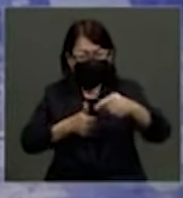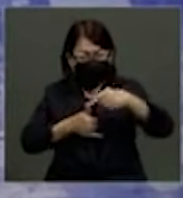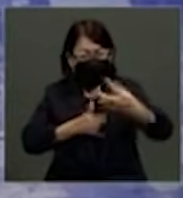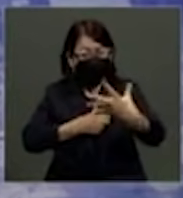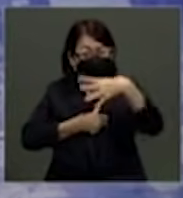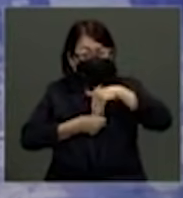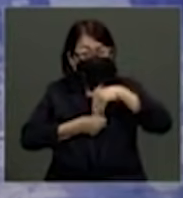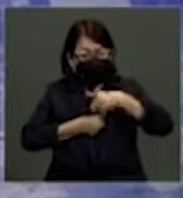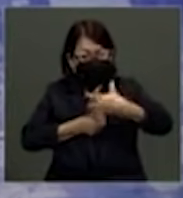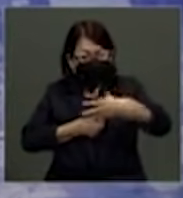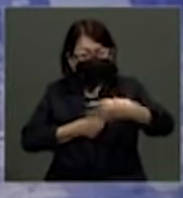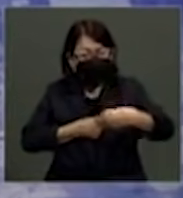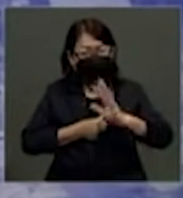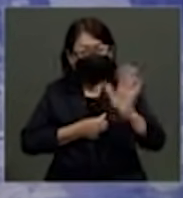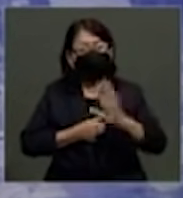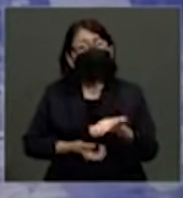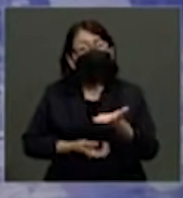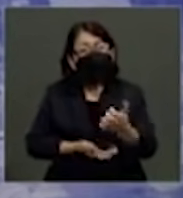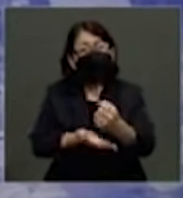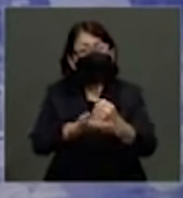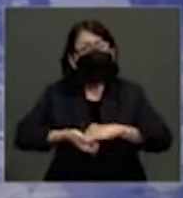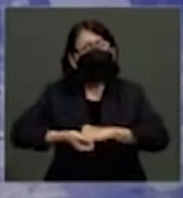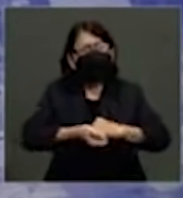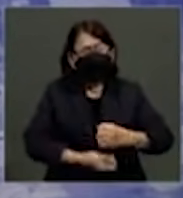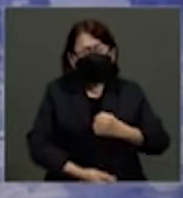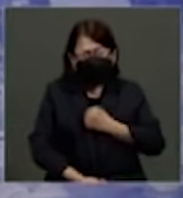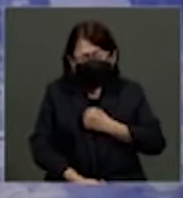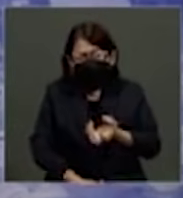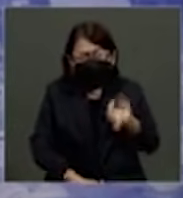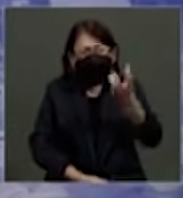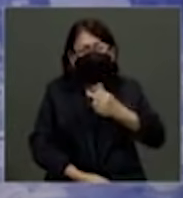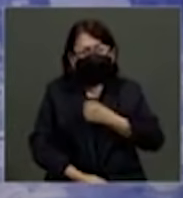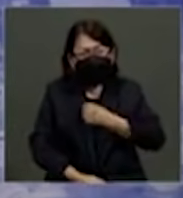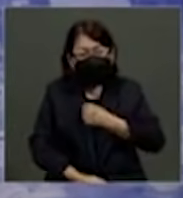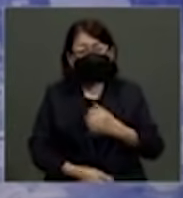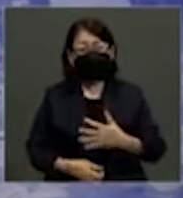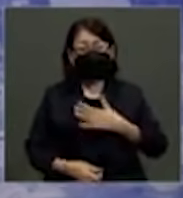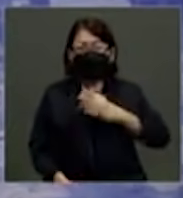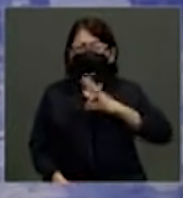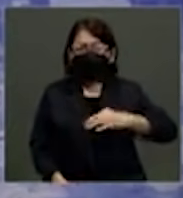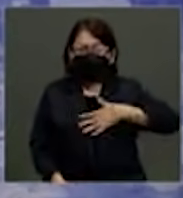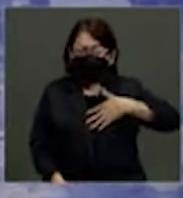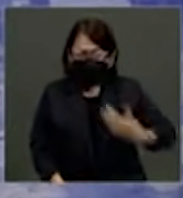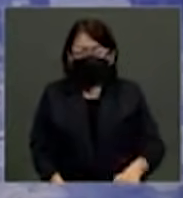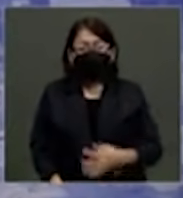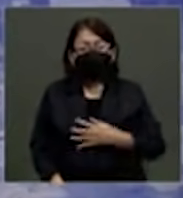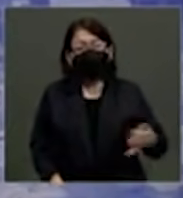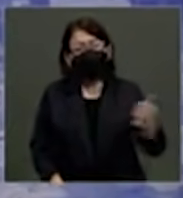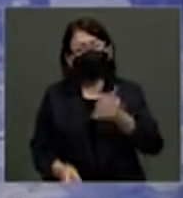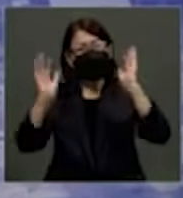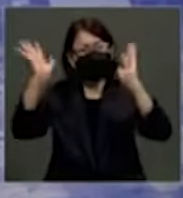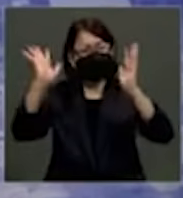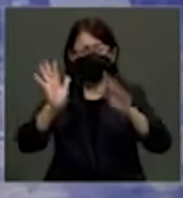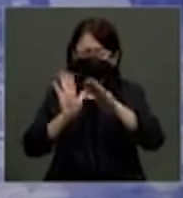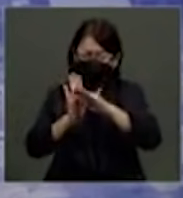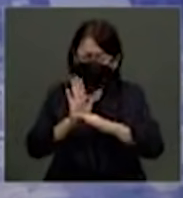สิ่งที่ควบคุมโรคก็คือการควบคุมคนนะครับที่อยู่ประชาชนคนไทยเราเองนี่แหละครับก็ขอความร่วมมือท่านได้ช่วยกันอดท